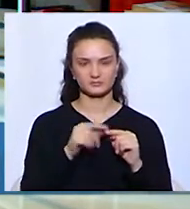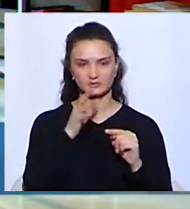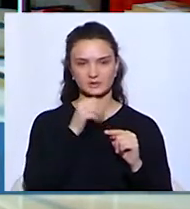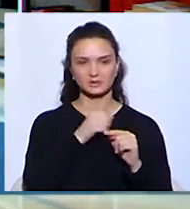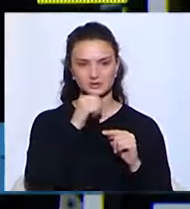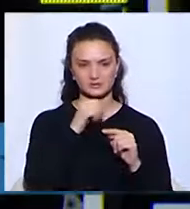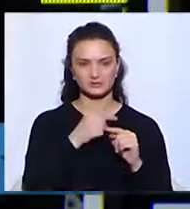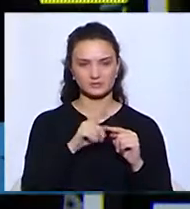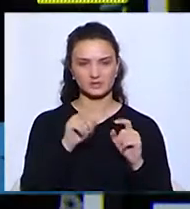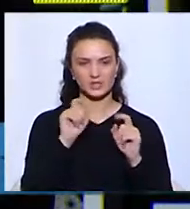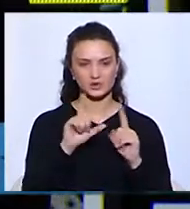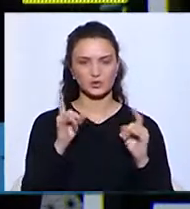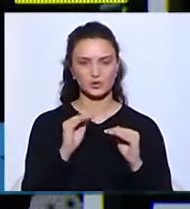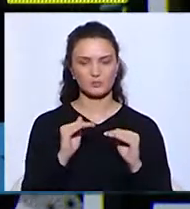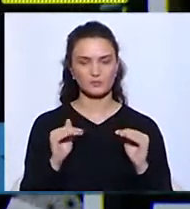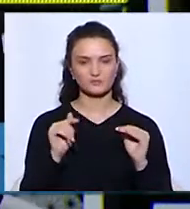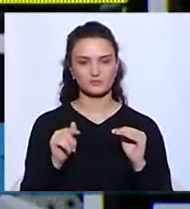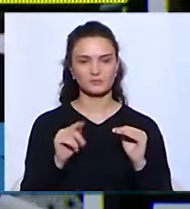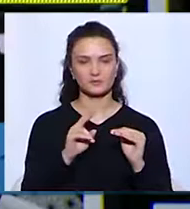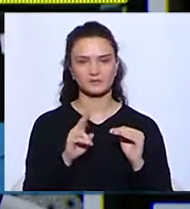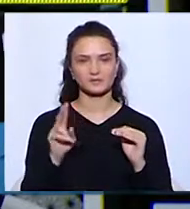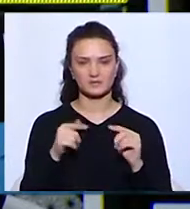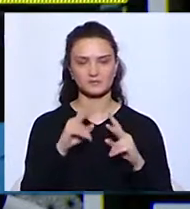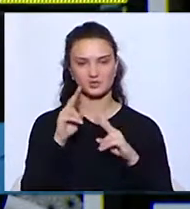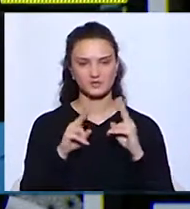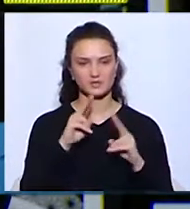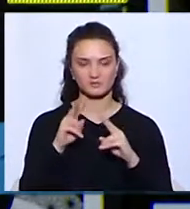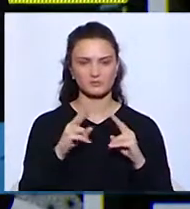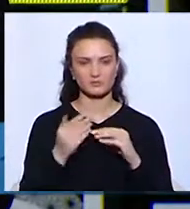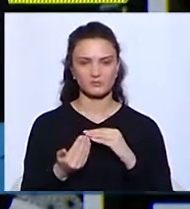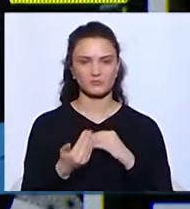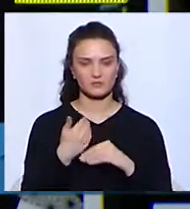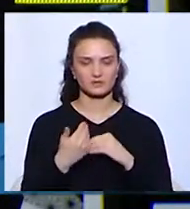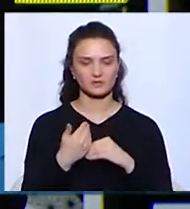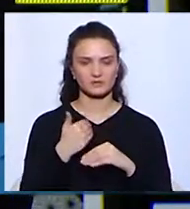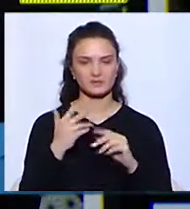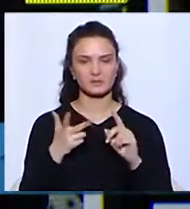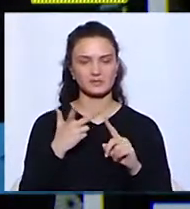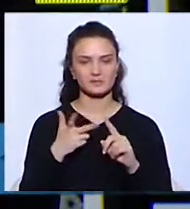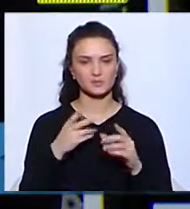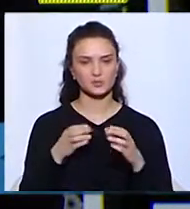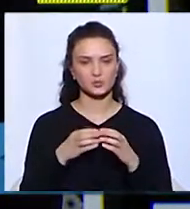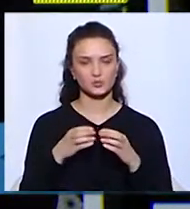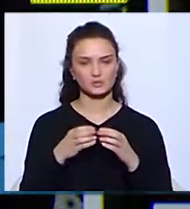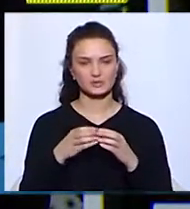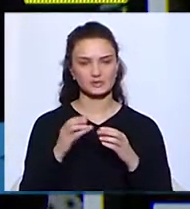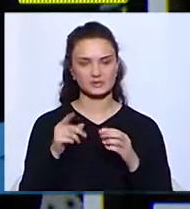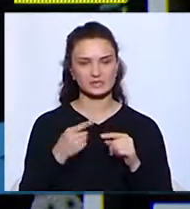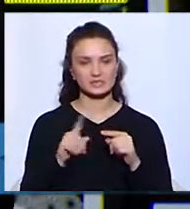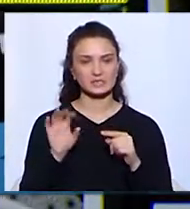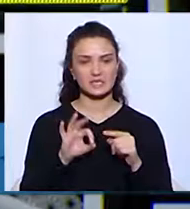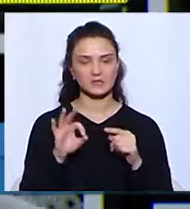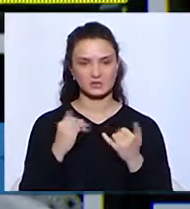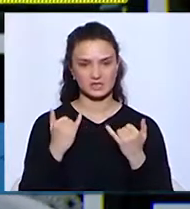ეს არის ძირითადად სასკოლო ასაკის ბავშვები, რომლებიც ამ ჩივილებით მოგმართავენ. მესამე ჯგუფი პათოლოგიის, რის გამოც